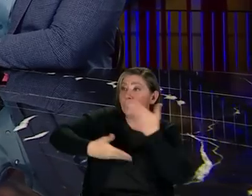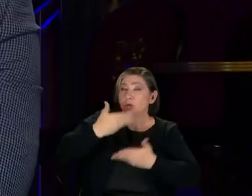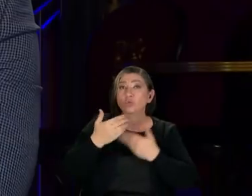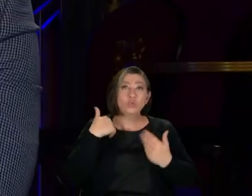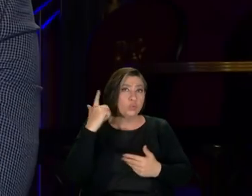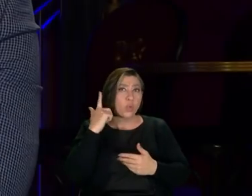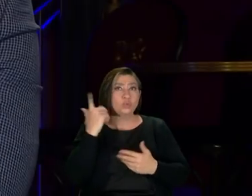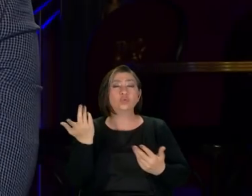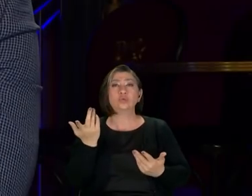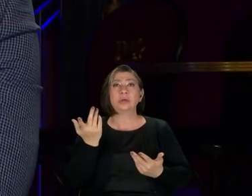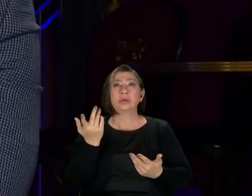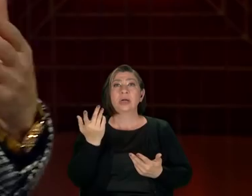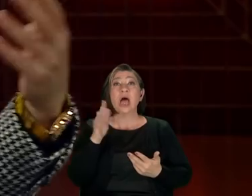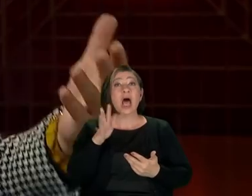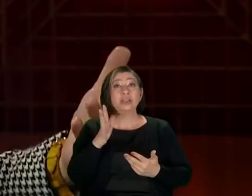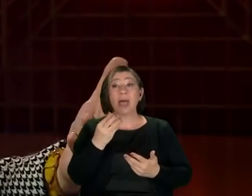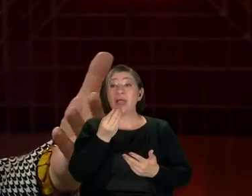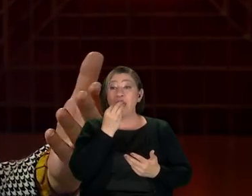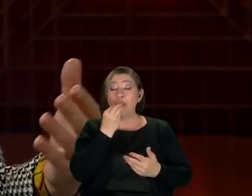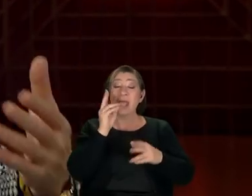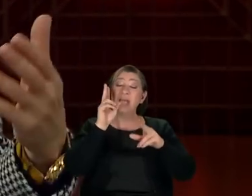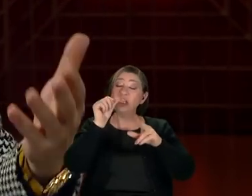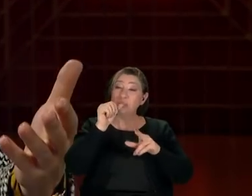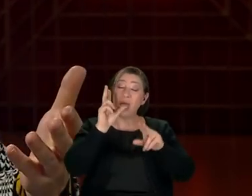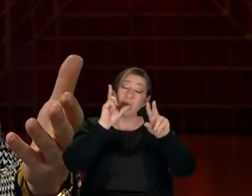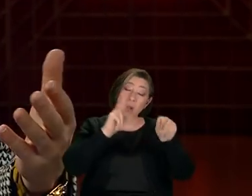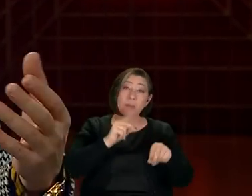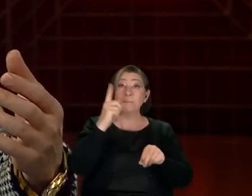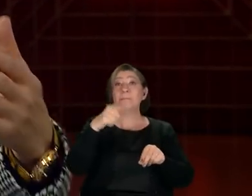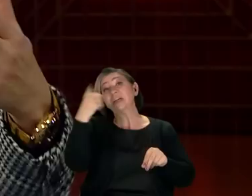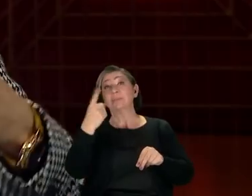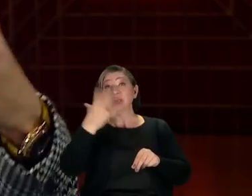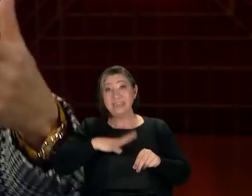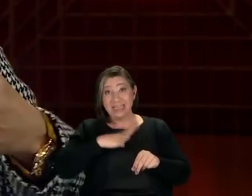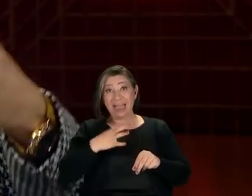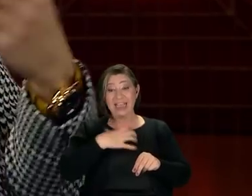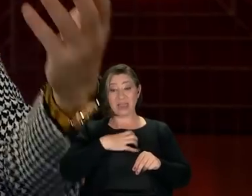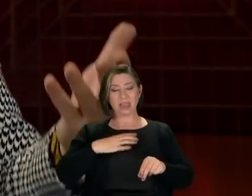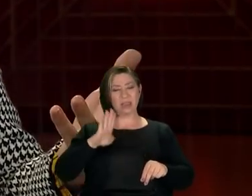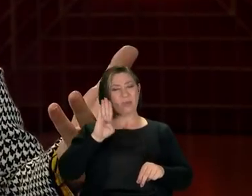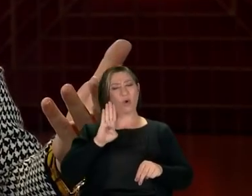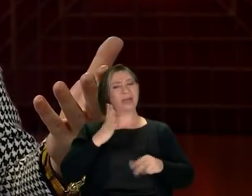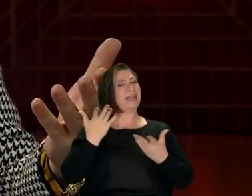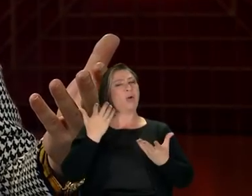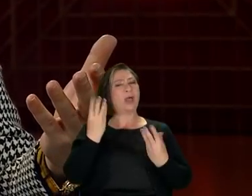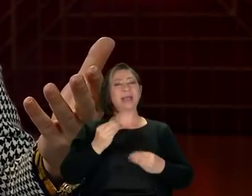bunu duyuyoruz. Acaba yeme içme barınma dışında bir şey istedikleri zaman da kendi demokratik